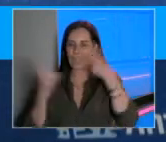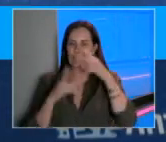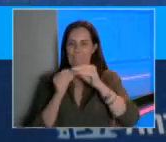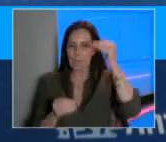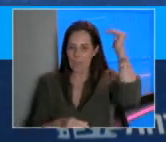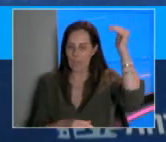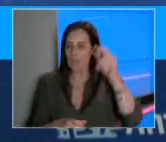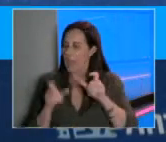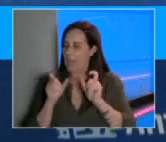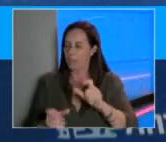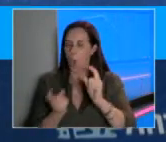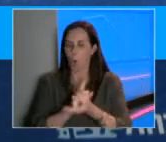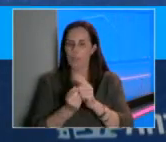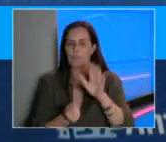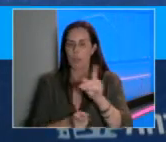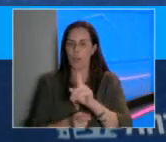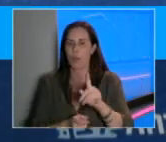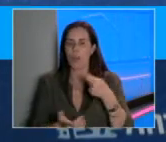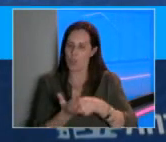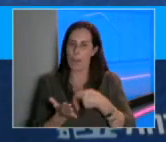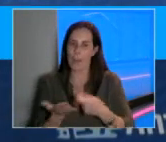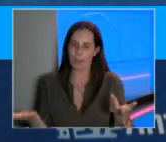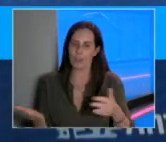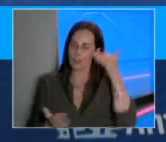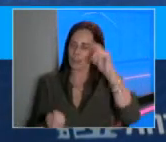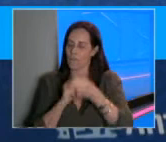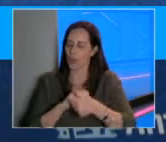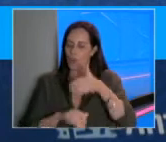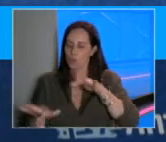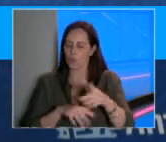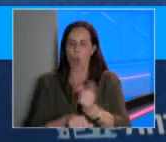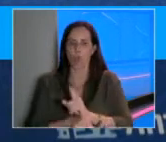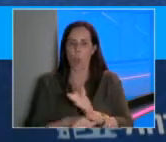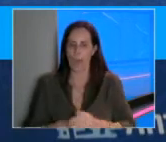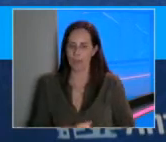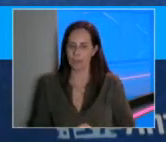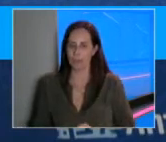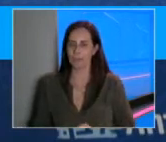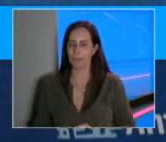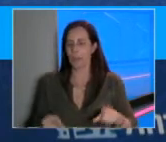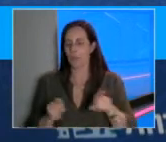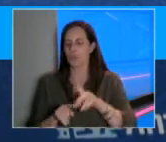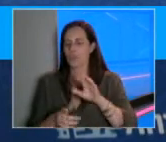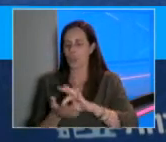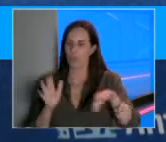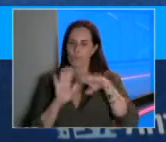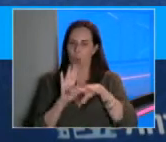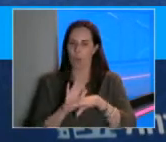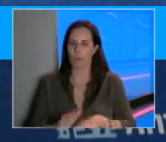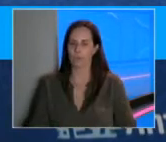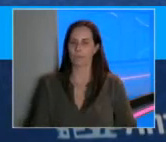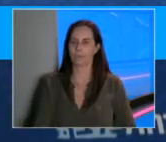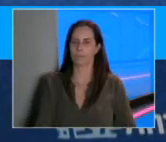עם גנץ, למנוע את הרוטציה, וגם לא לשלם במחיר שגנץ יהפוך להיות באופן אוטומטי ראש ממשלה, כפי שהחוק כיום לפחות